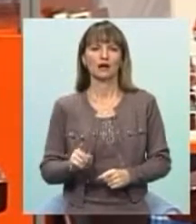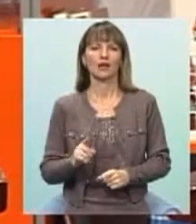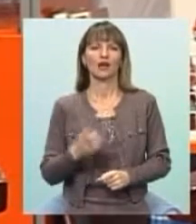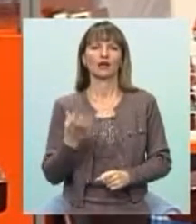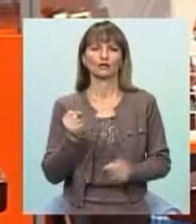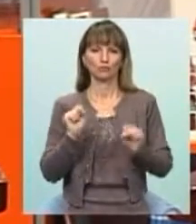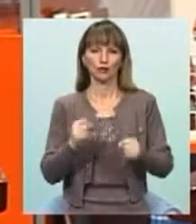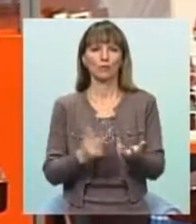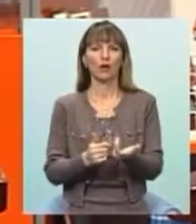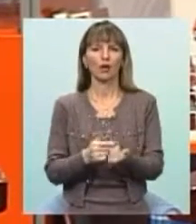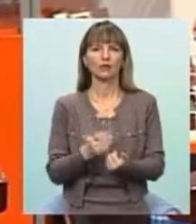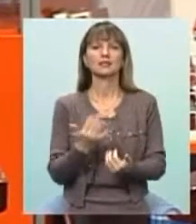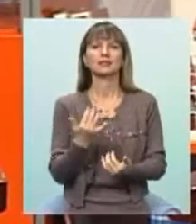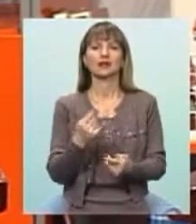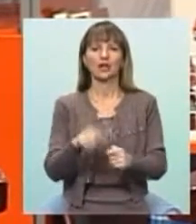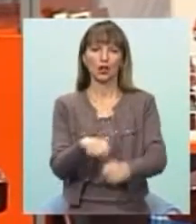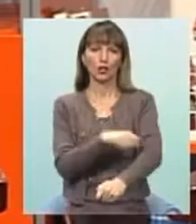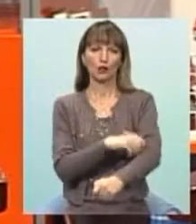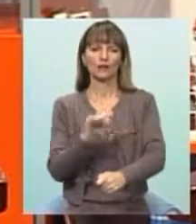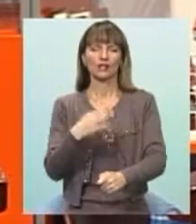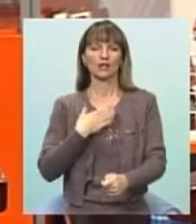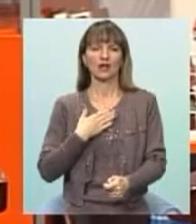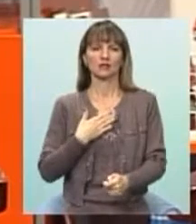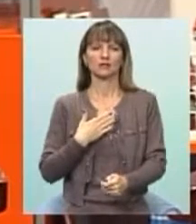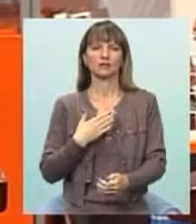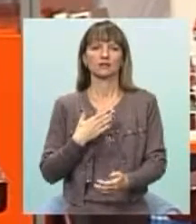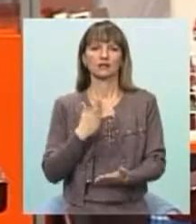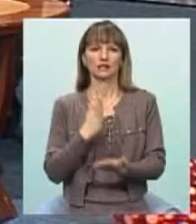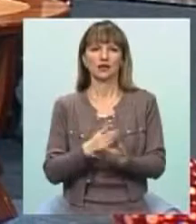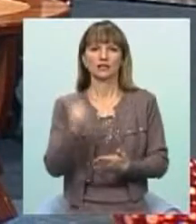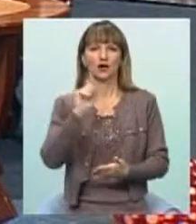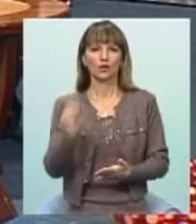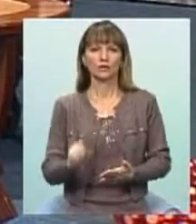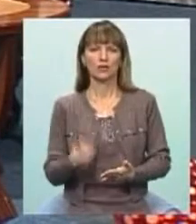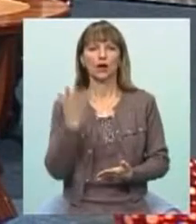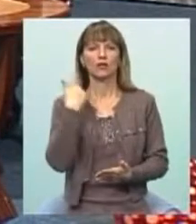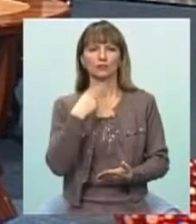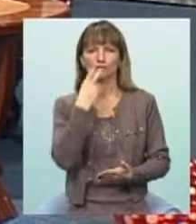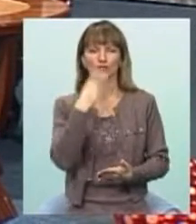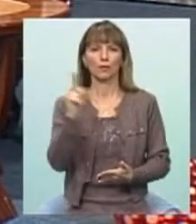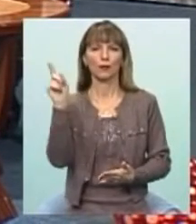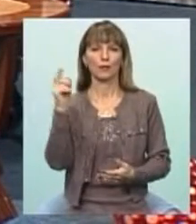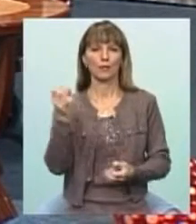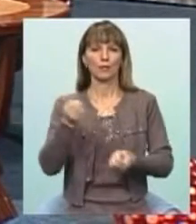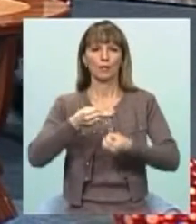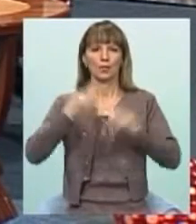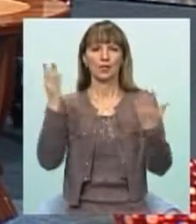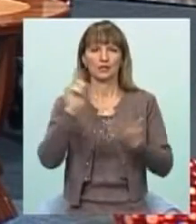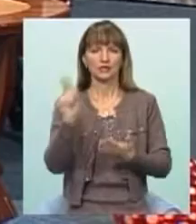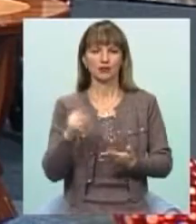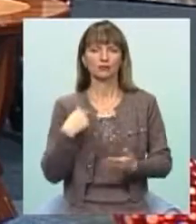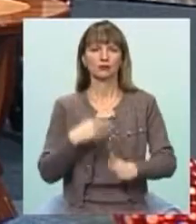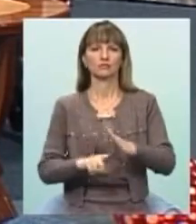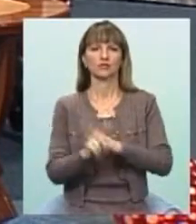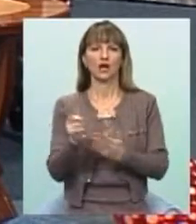таки порахувати, за скільки кілометрів від нас супроводжується, ну і взагалі йде гроза. А коли ми бачимо блискавку, ми починаємо